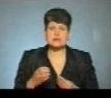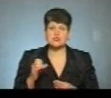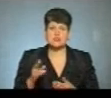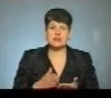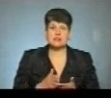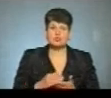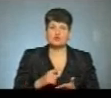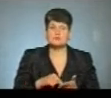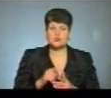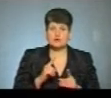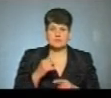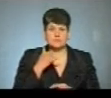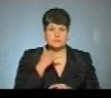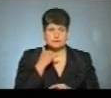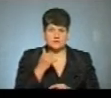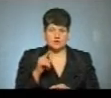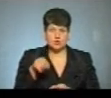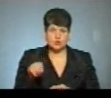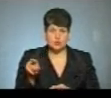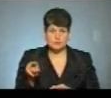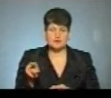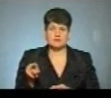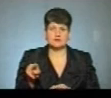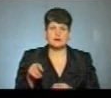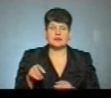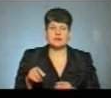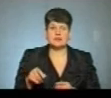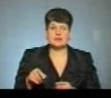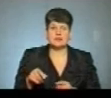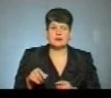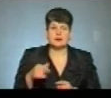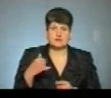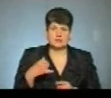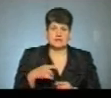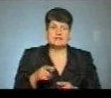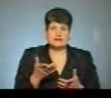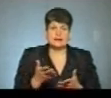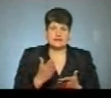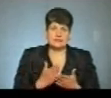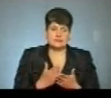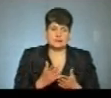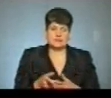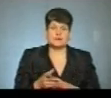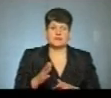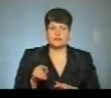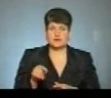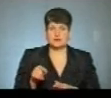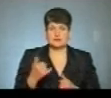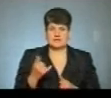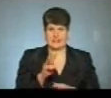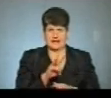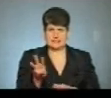міської ради, зателефонувати на номер гарячої лінії, де ми розгорнули і ці гарячі лінії, і вони є зараз на